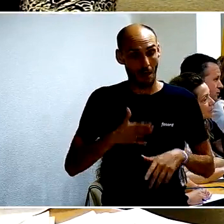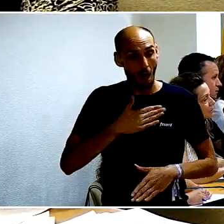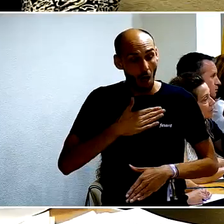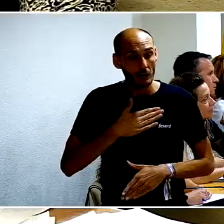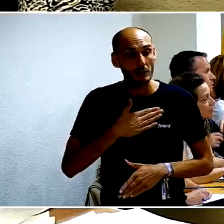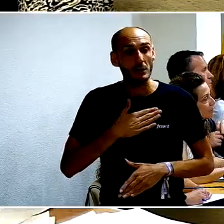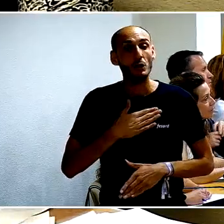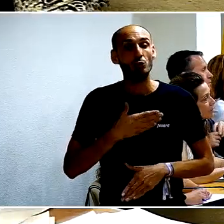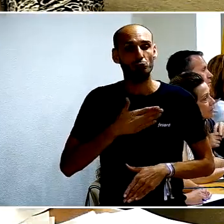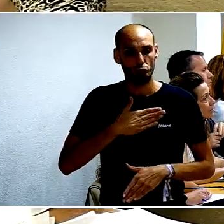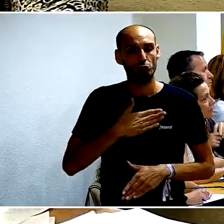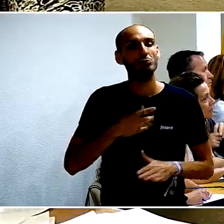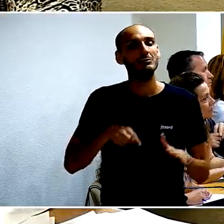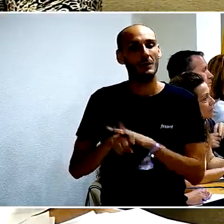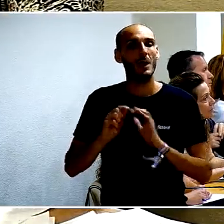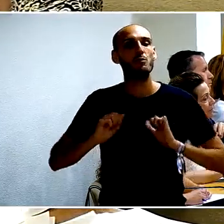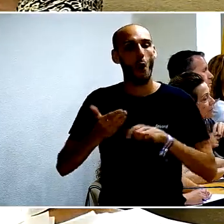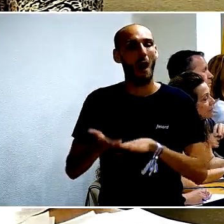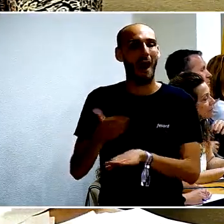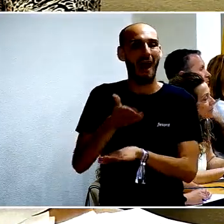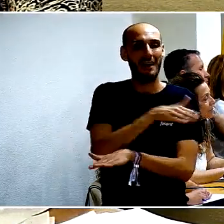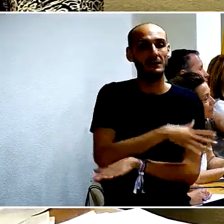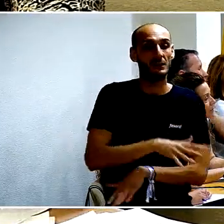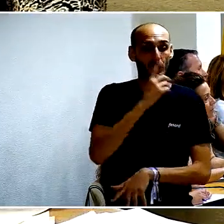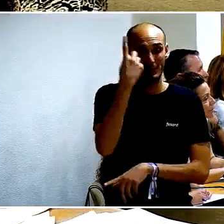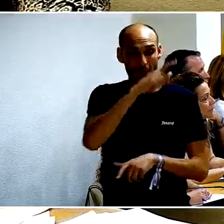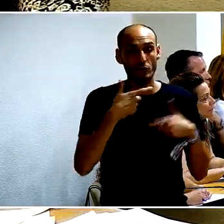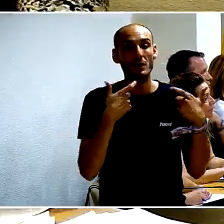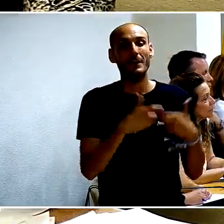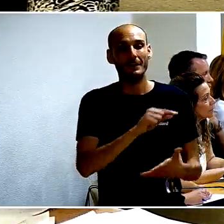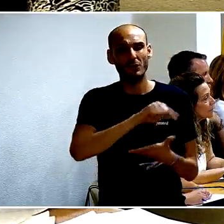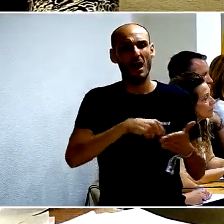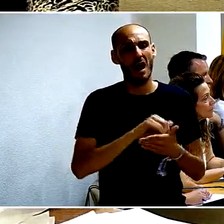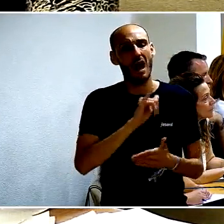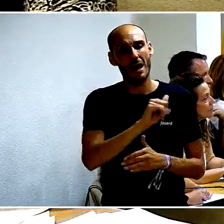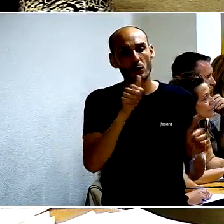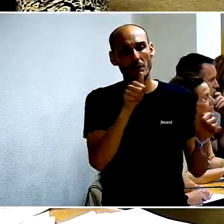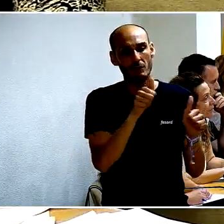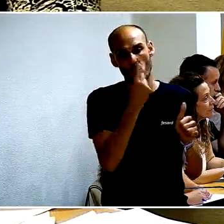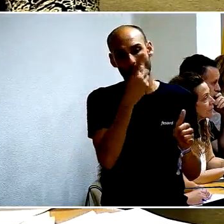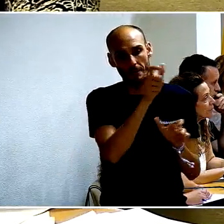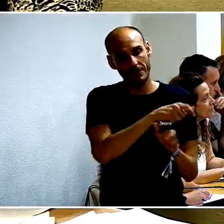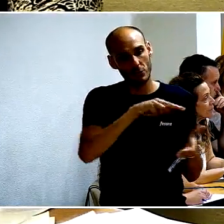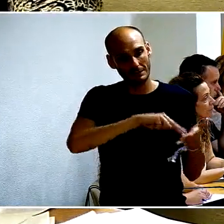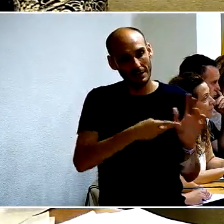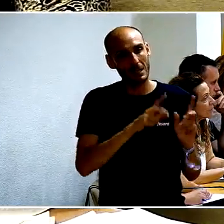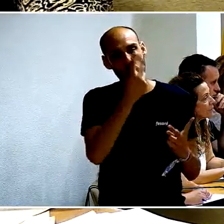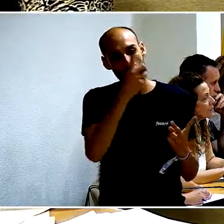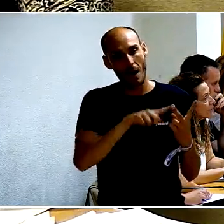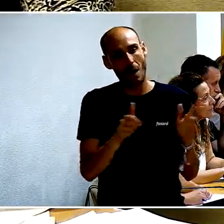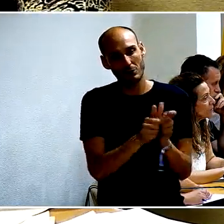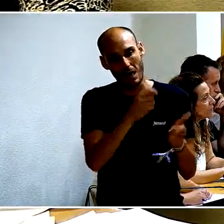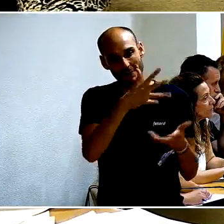abans comencem la tramitació, perquè sabem que el departament de contractació té una tècnica i una auxiliar administrativa només, i que aquestes persones van molt carregades de